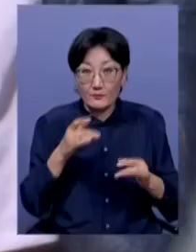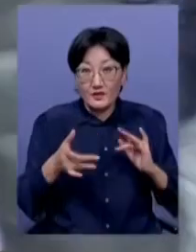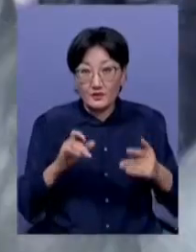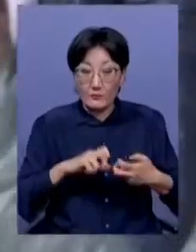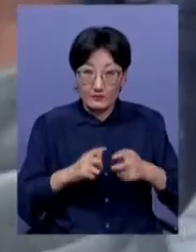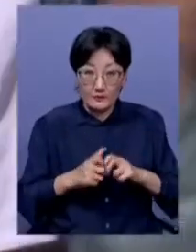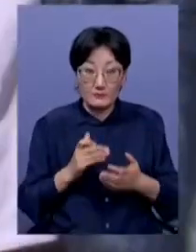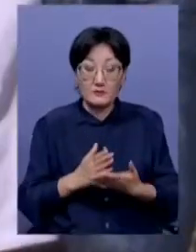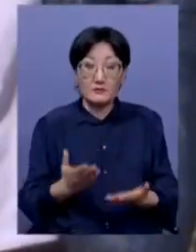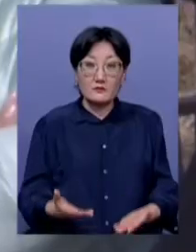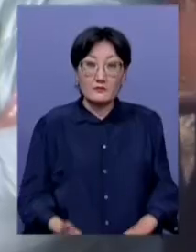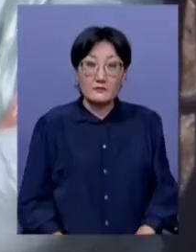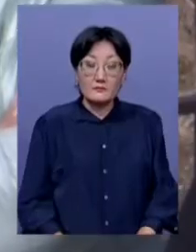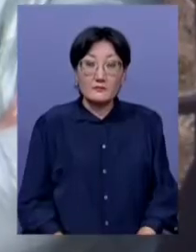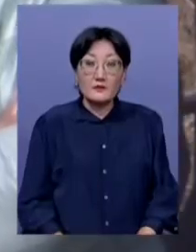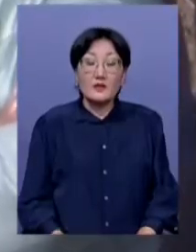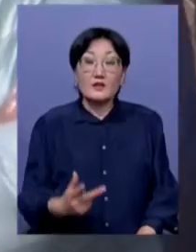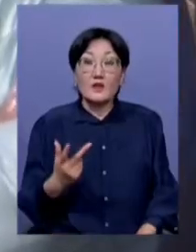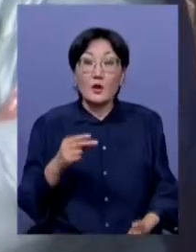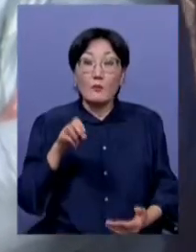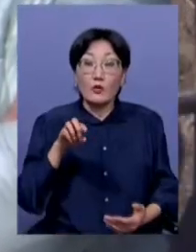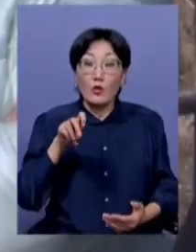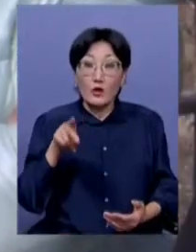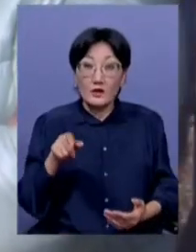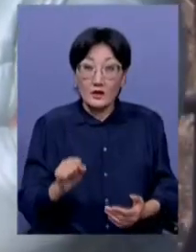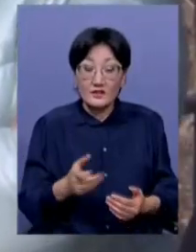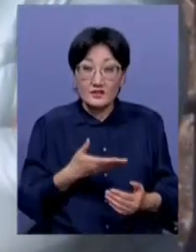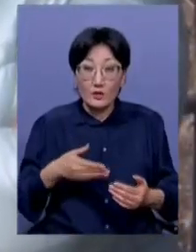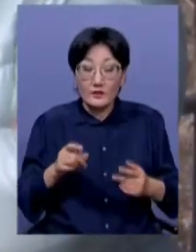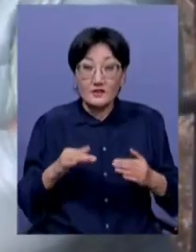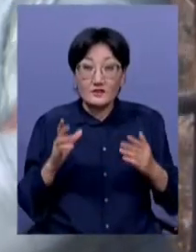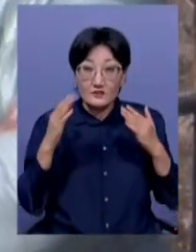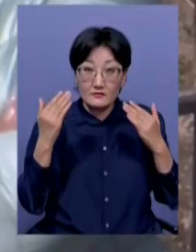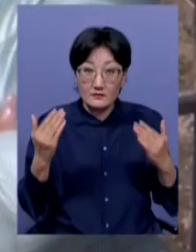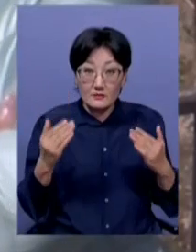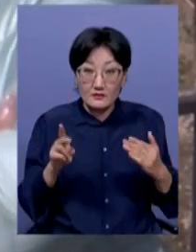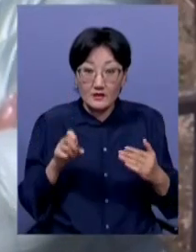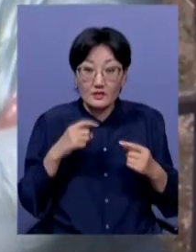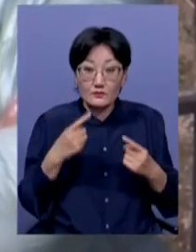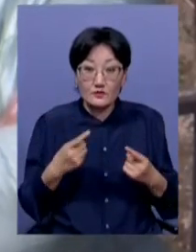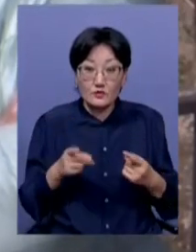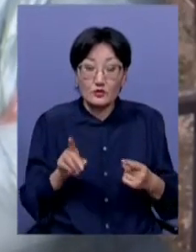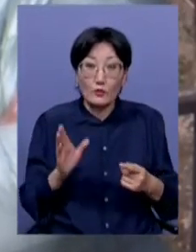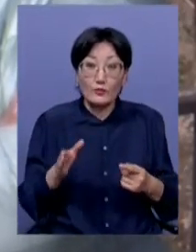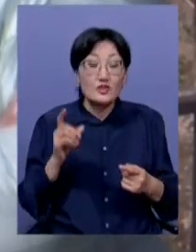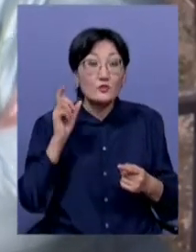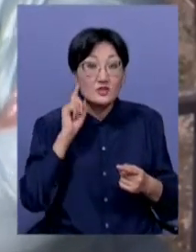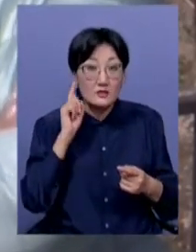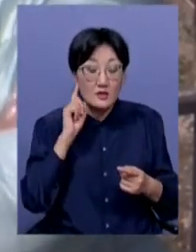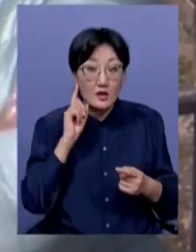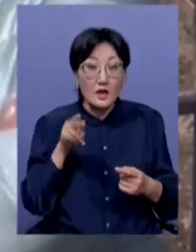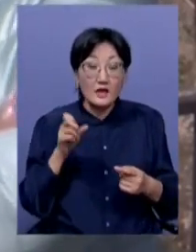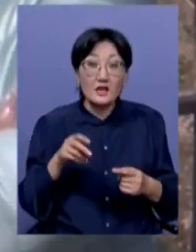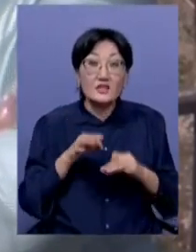интернетом проблемы. Тревога – это наш... Я не знаю, как это объявить, как это вот услышать, как